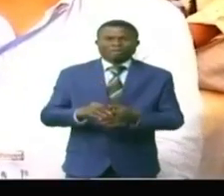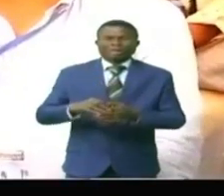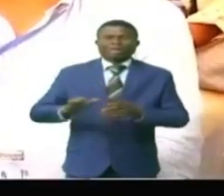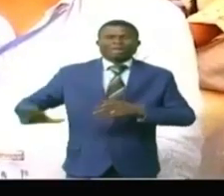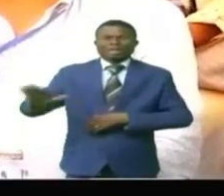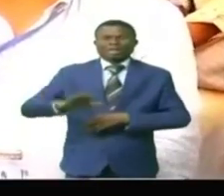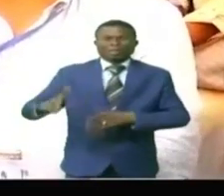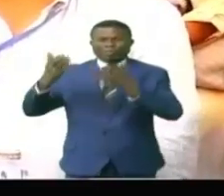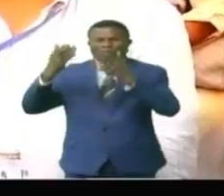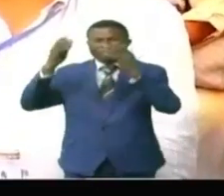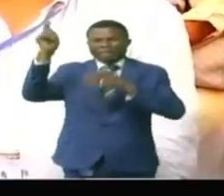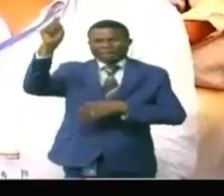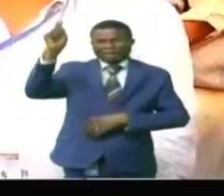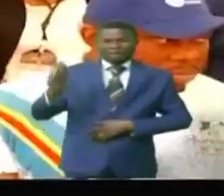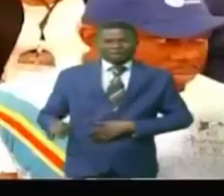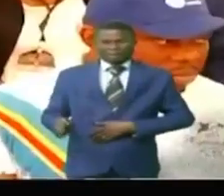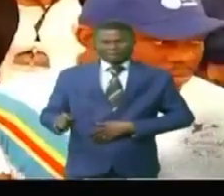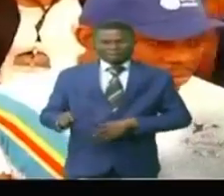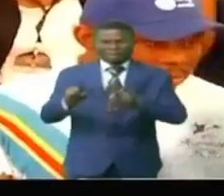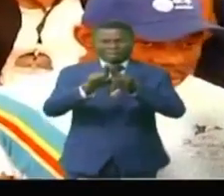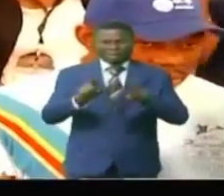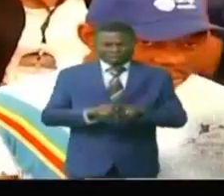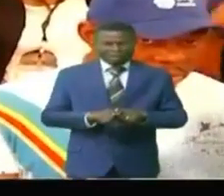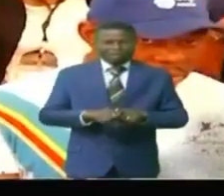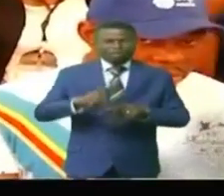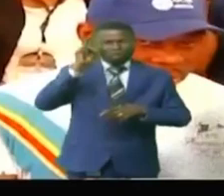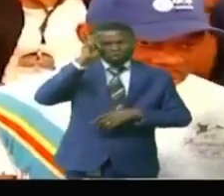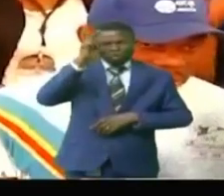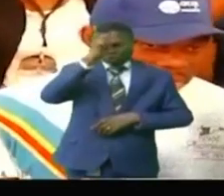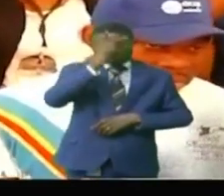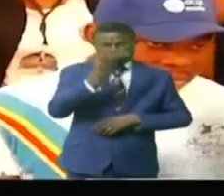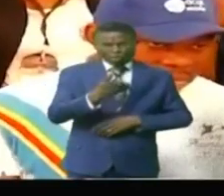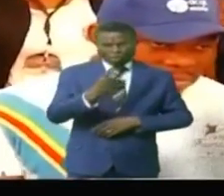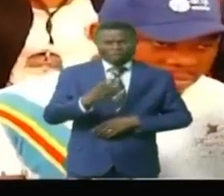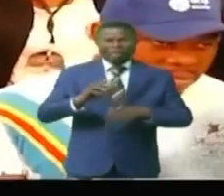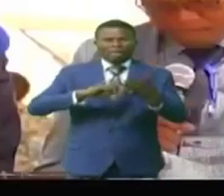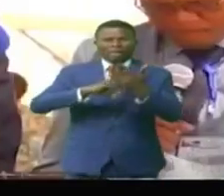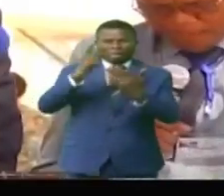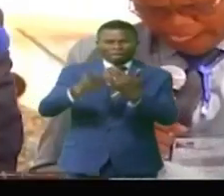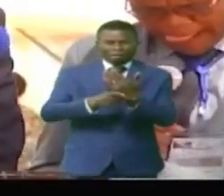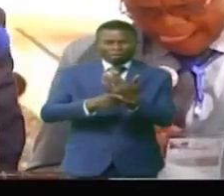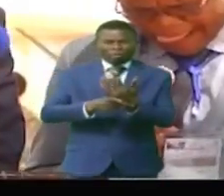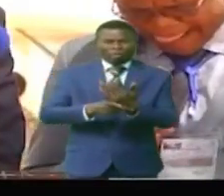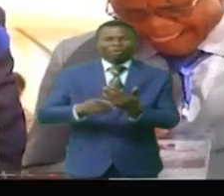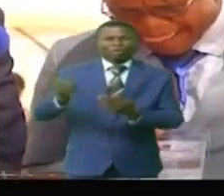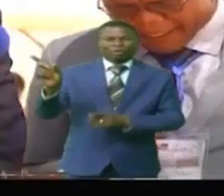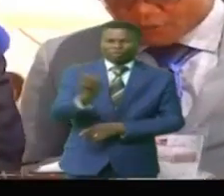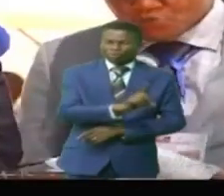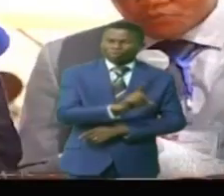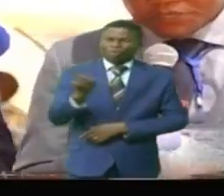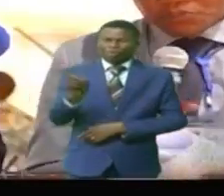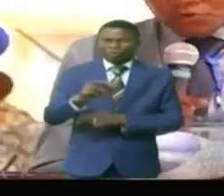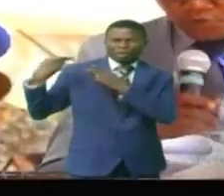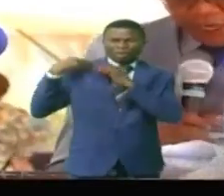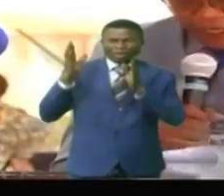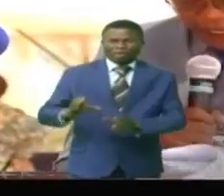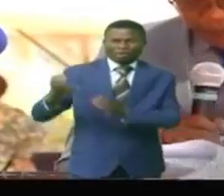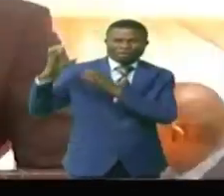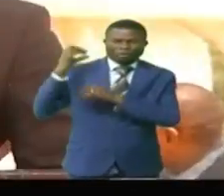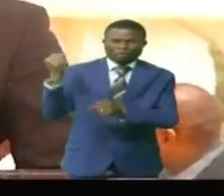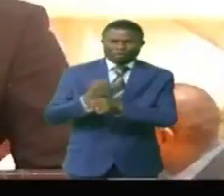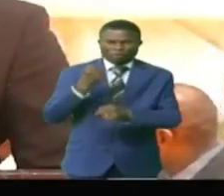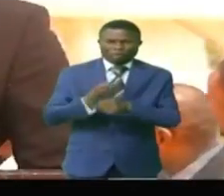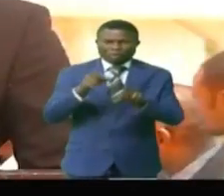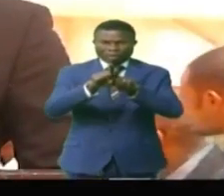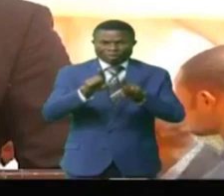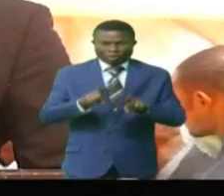qui rejoint Lubumbashi à travers Kasumbalesa, la matérialisation de ce projet a été saluée tour à tour par les responsables en charge des travaux, mais